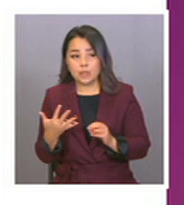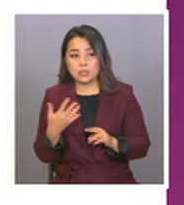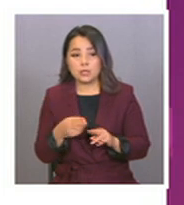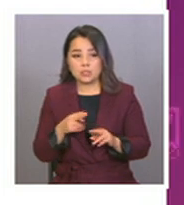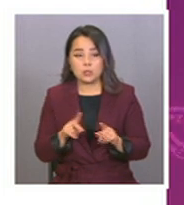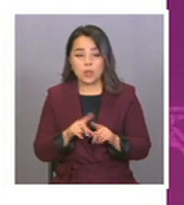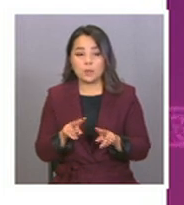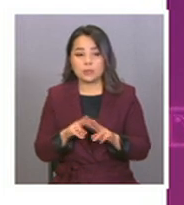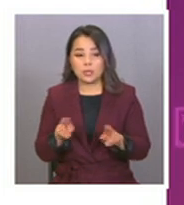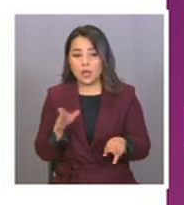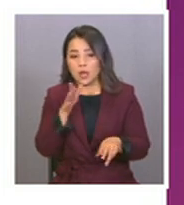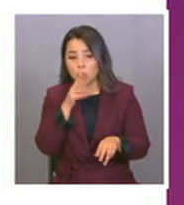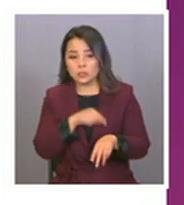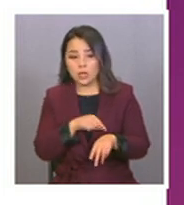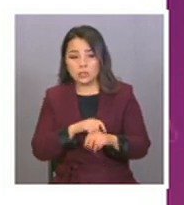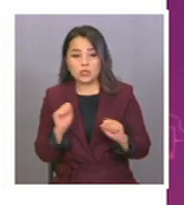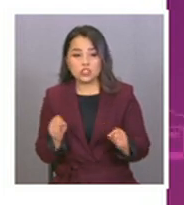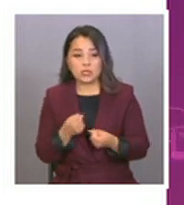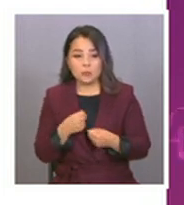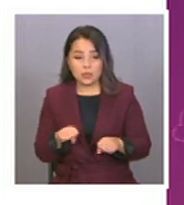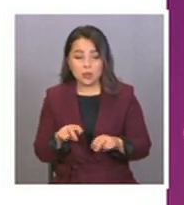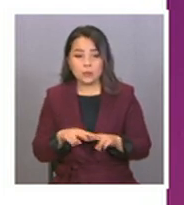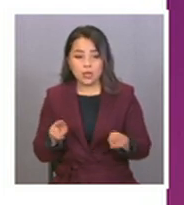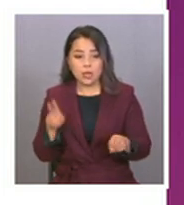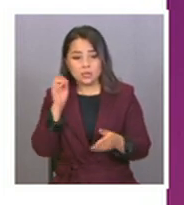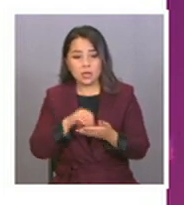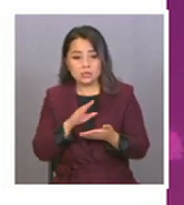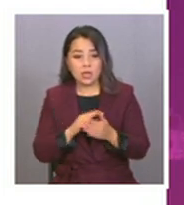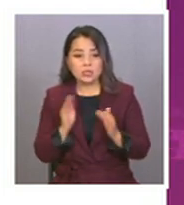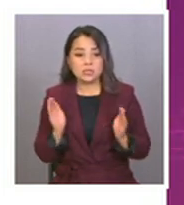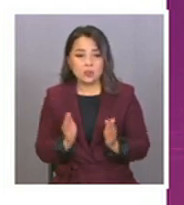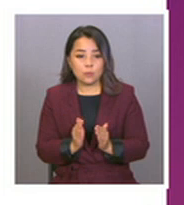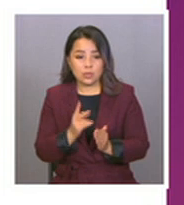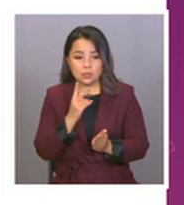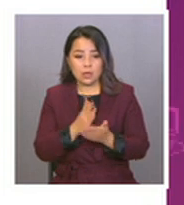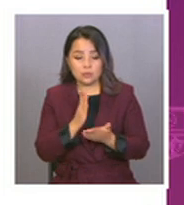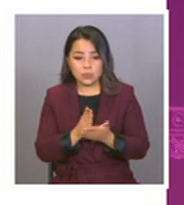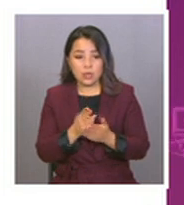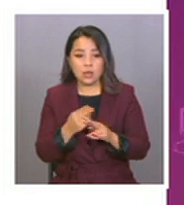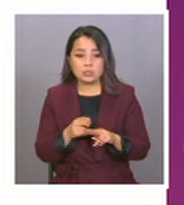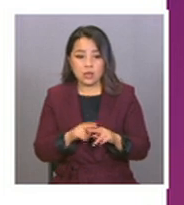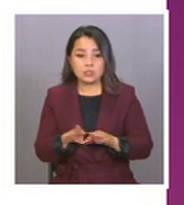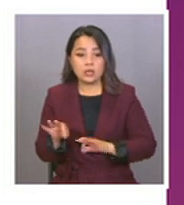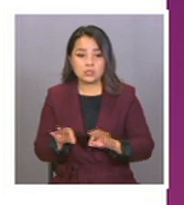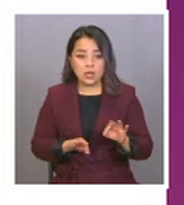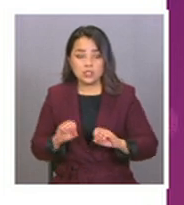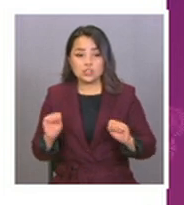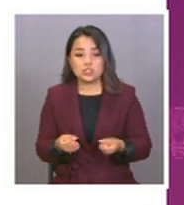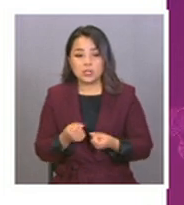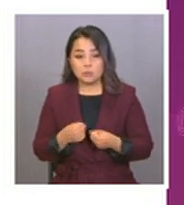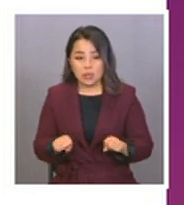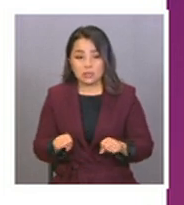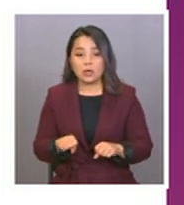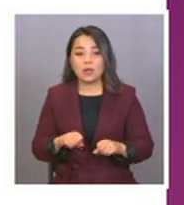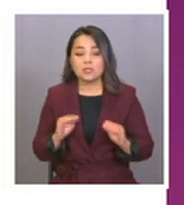бірдей уақыт аралығында жылдамдық бірдей мәнге кеміп отыр. Сондықтан бұл график жылдамдықтың тең